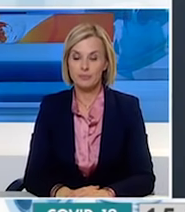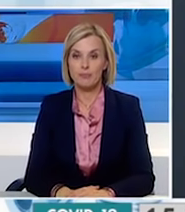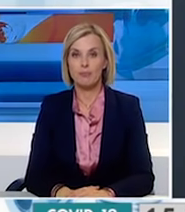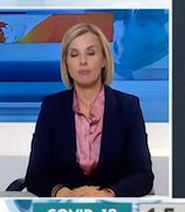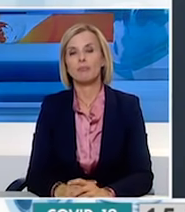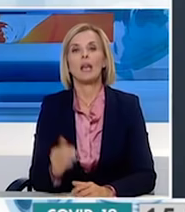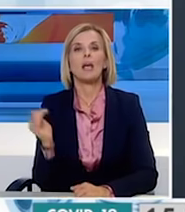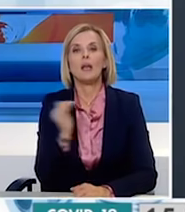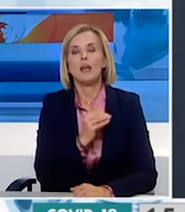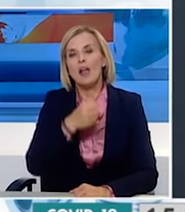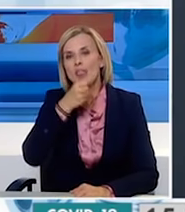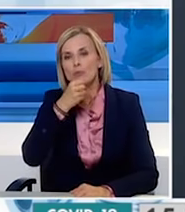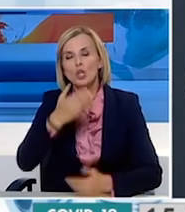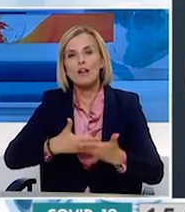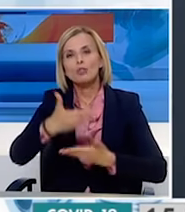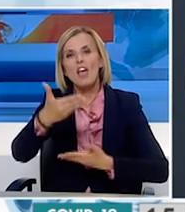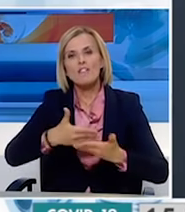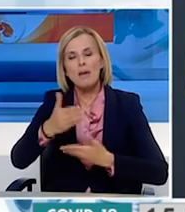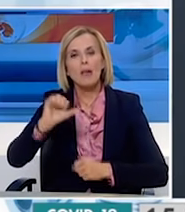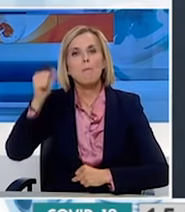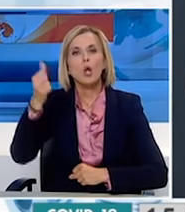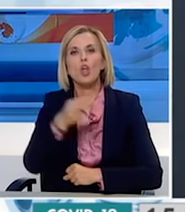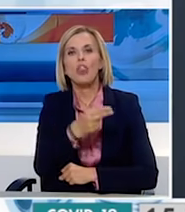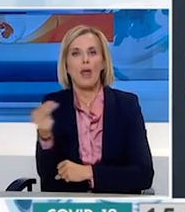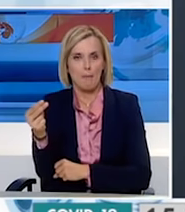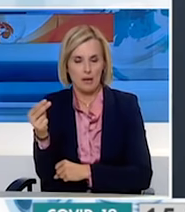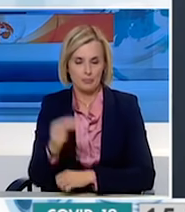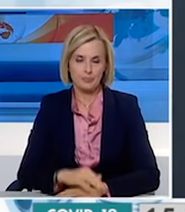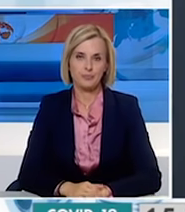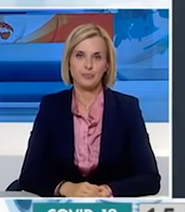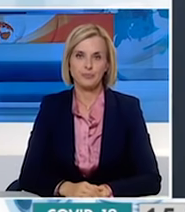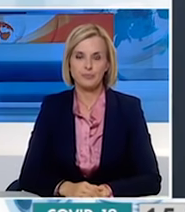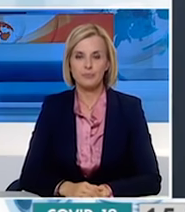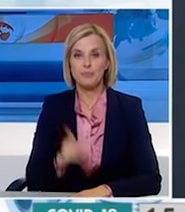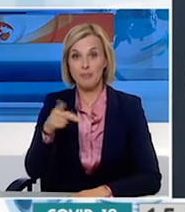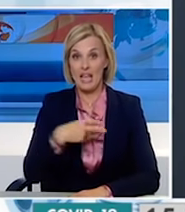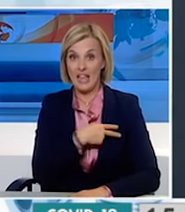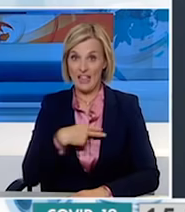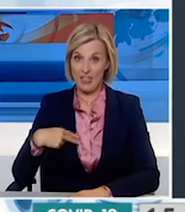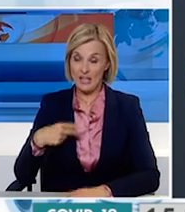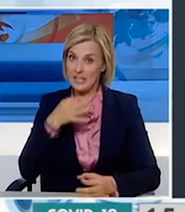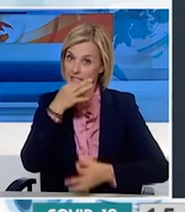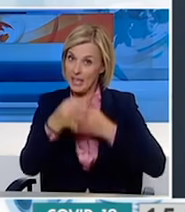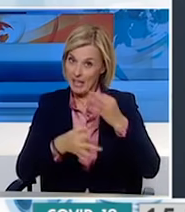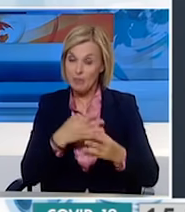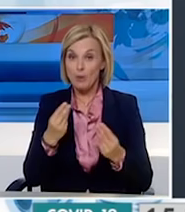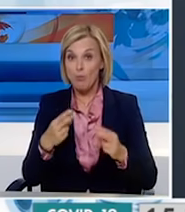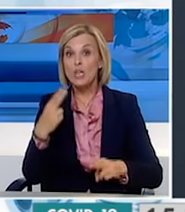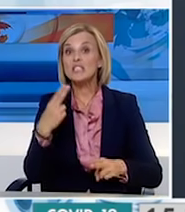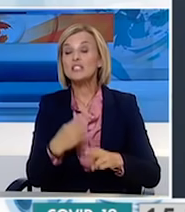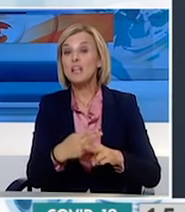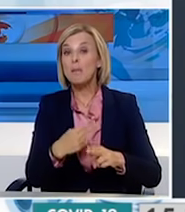εφημερίδα Πρώτο Θέμα και το πρωτοθέμα.gr. Κύριε καθηγητά, έχετε υπογραμμίσει σε προηγούμενες ενημερώσεις σας την αξία του